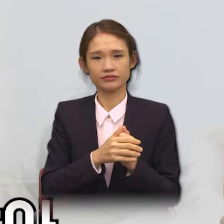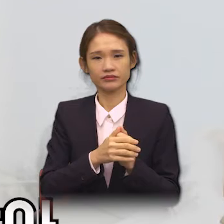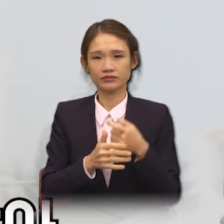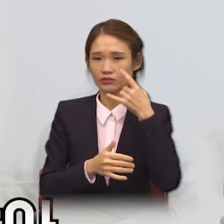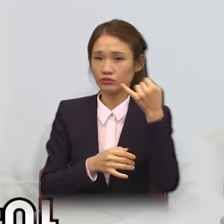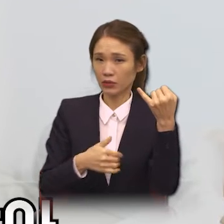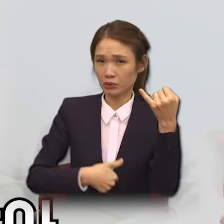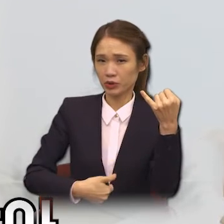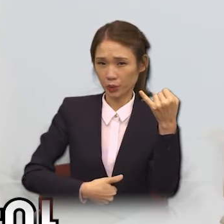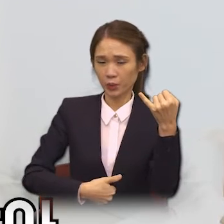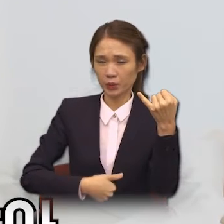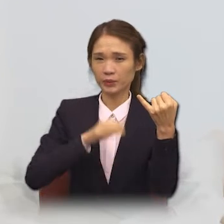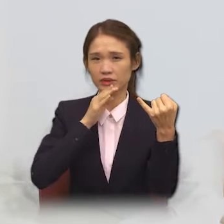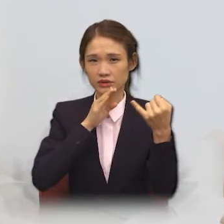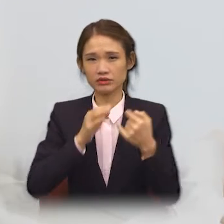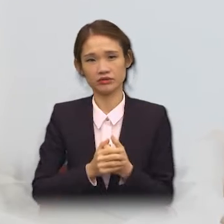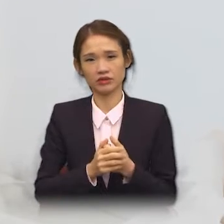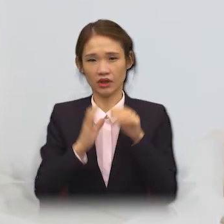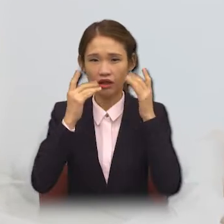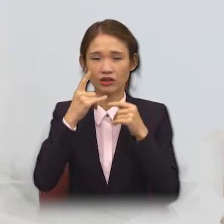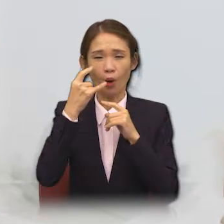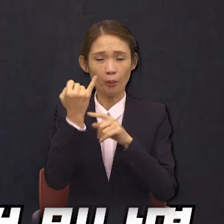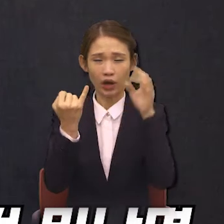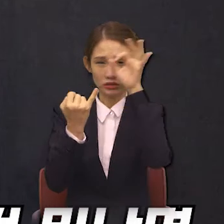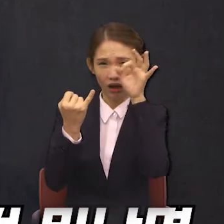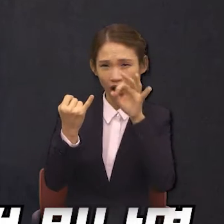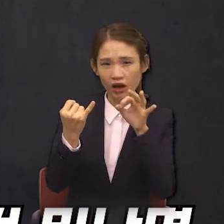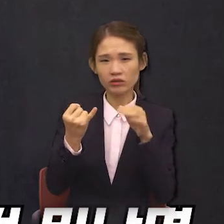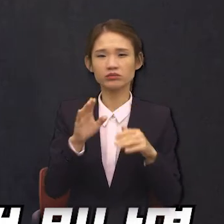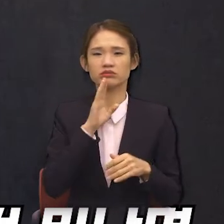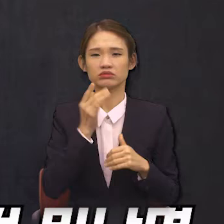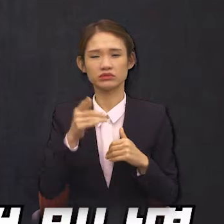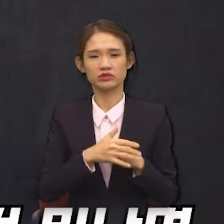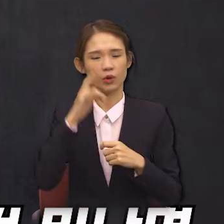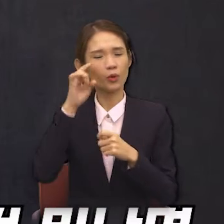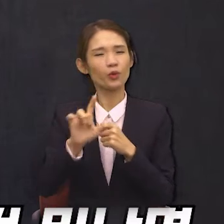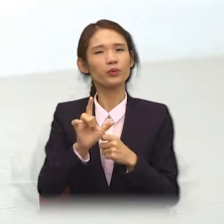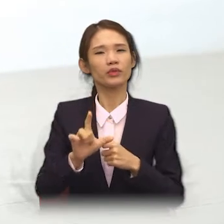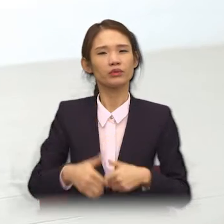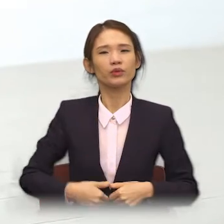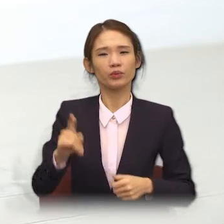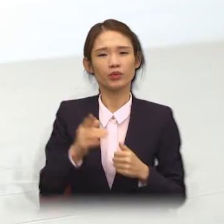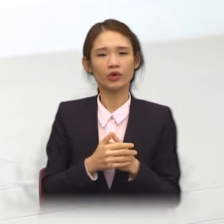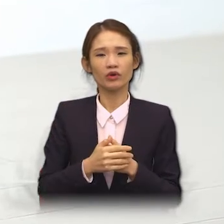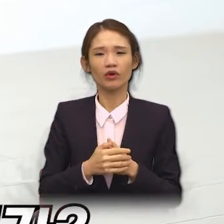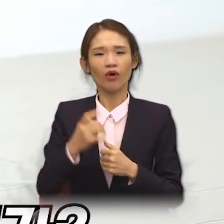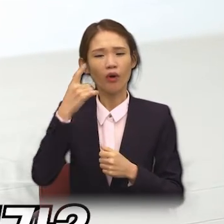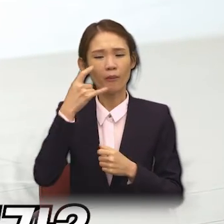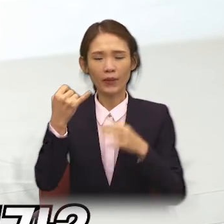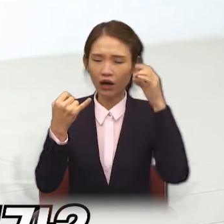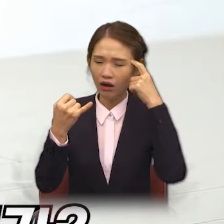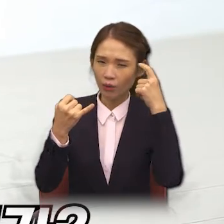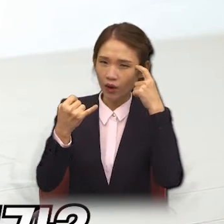필요하잖아. 사실이잖아. 애들이 엄마를 찾던데. 근데 우리가 여기서 고민해야 할 건 뭐냐면 왜 엄마를 찾을까? 그게